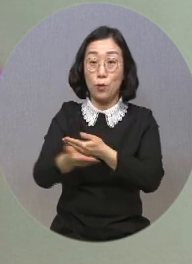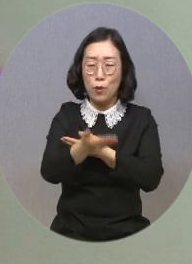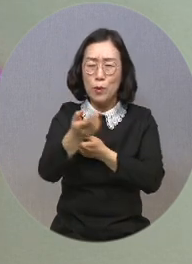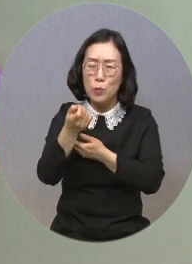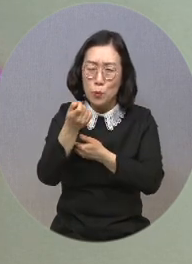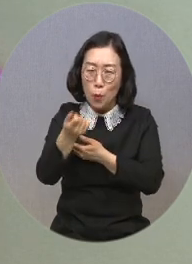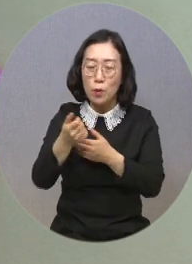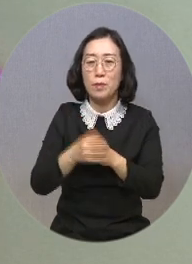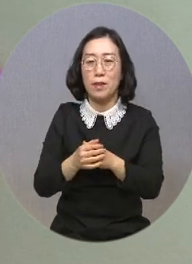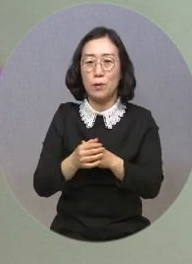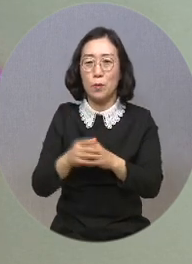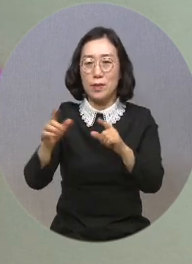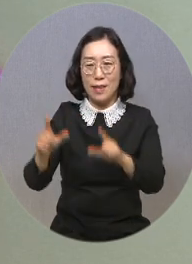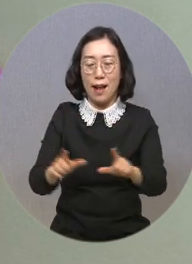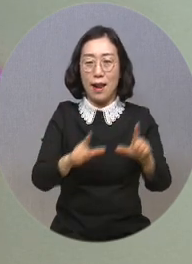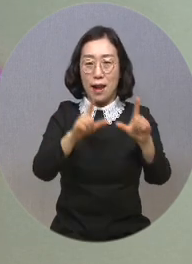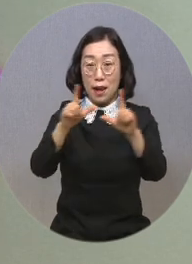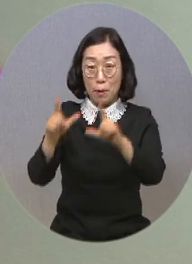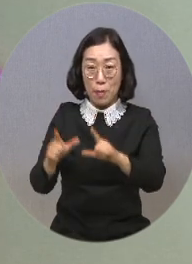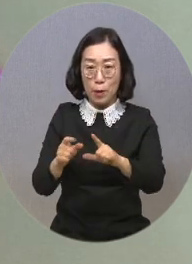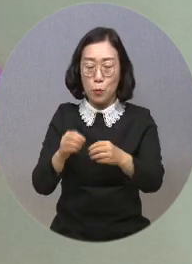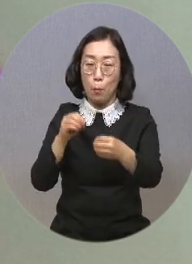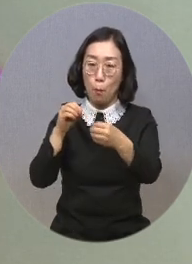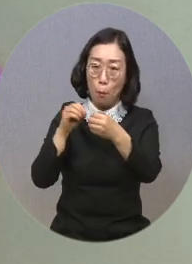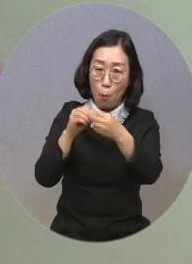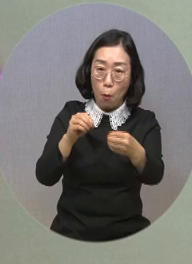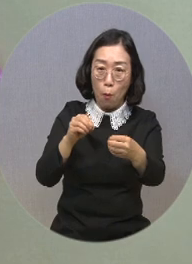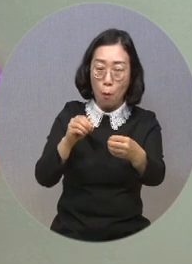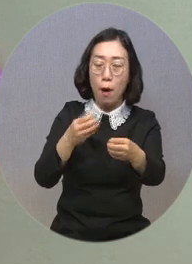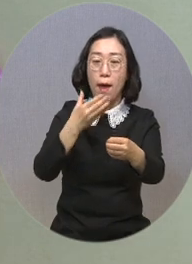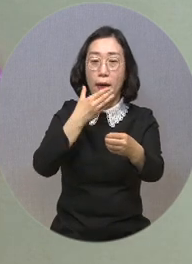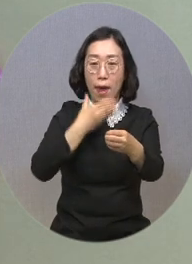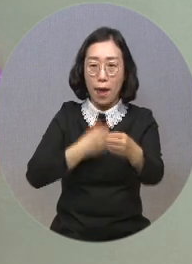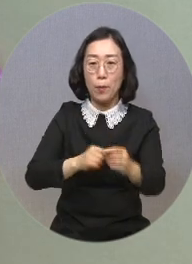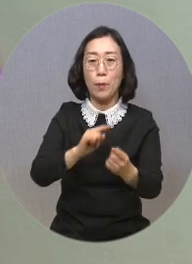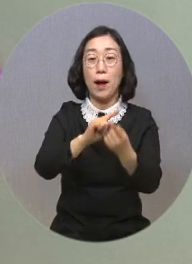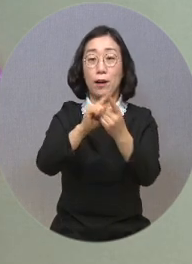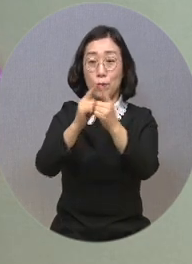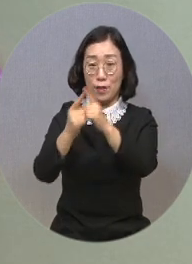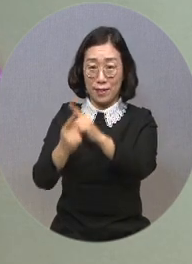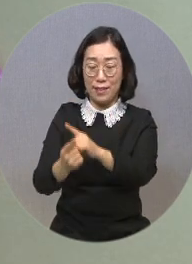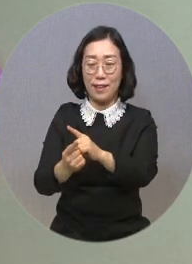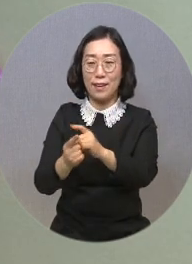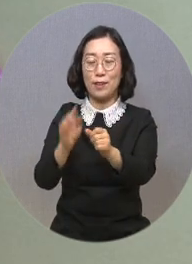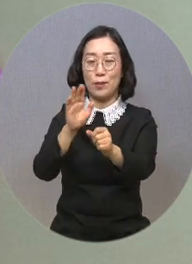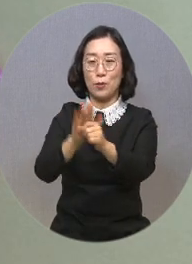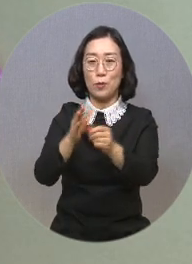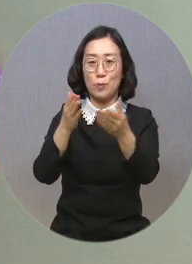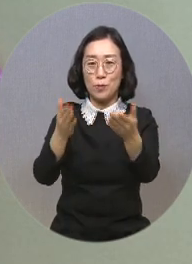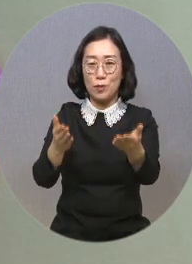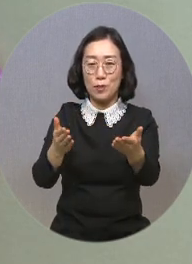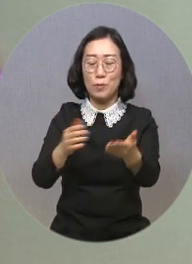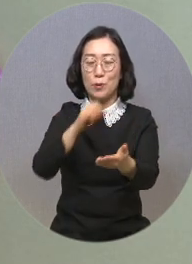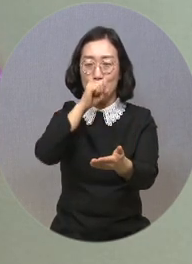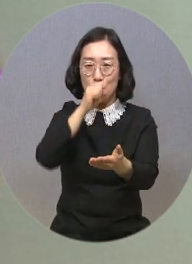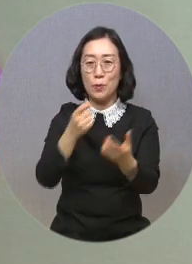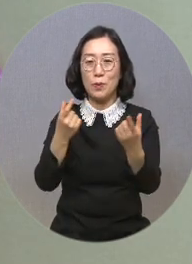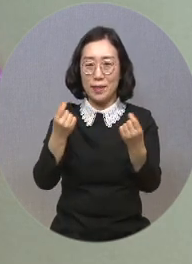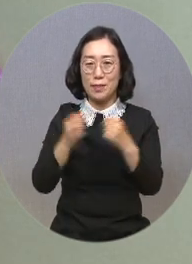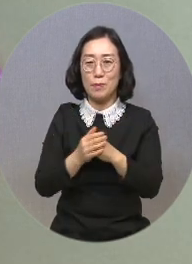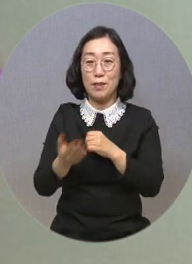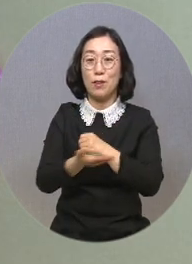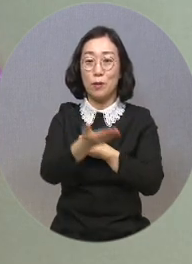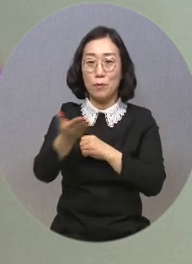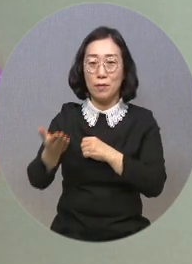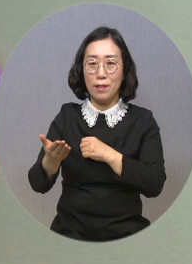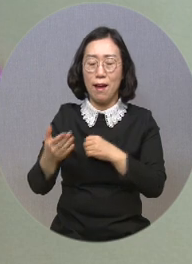조금이나마 삶에 영향을 좀 행복하게 만들어가는 그런 방송이었으면 좋았을 것이고요. 여러분들이